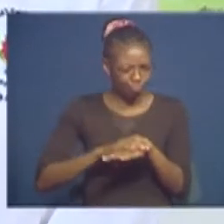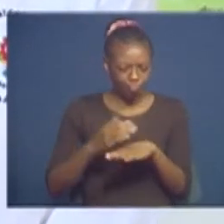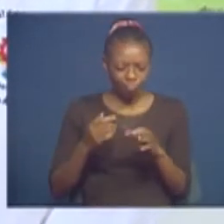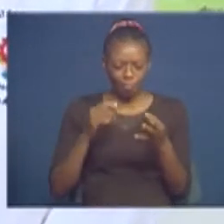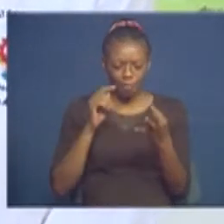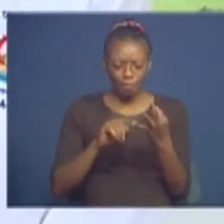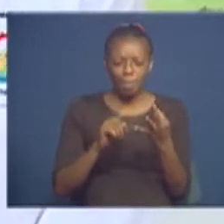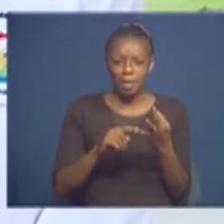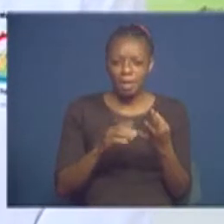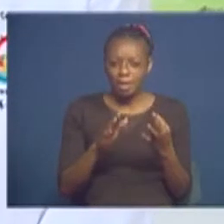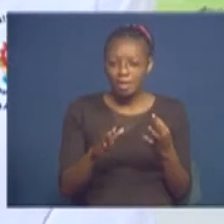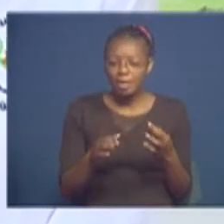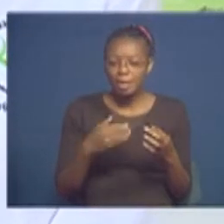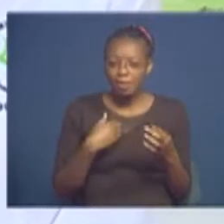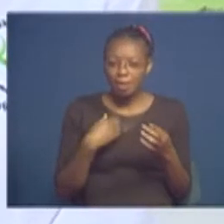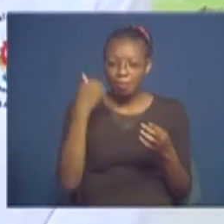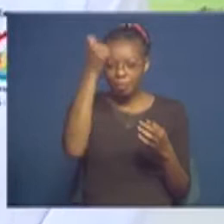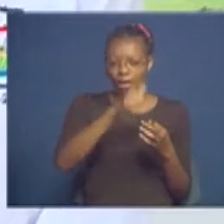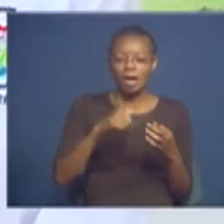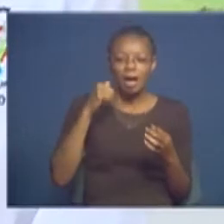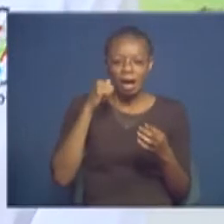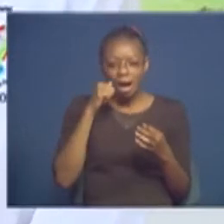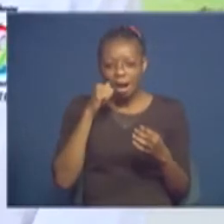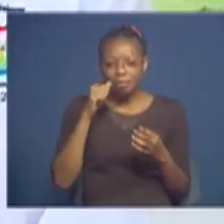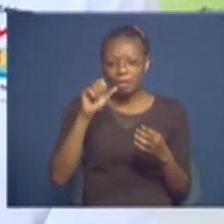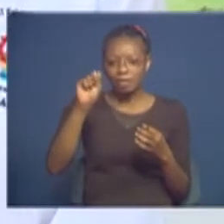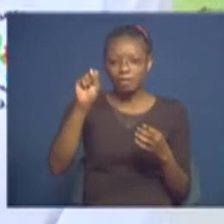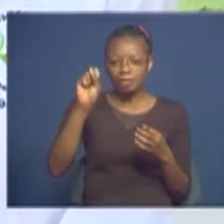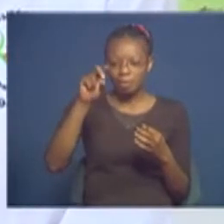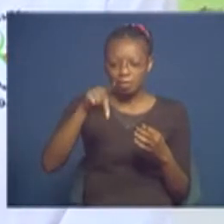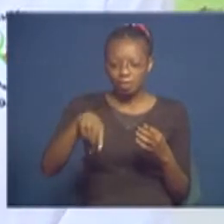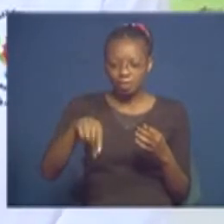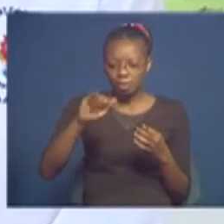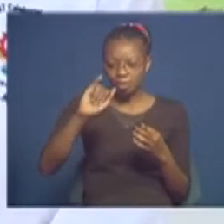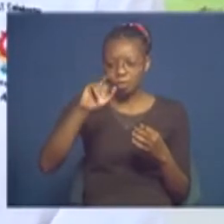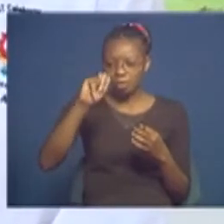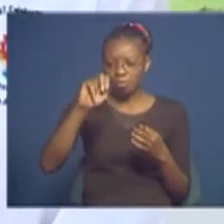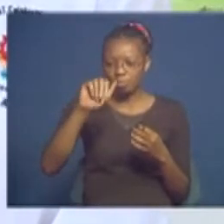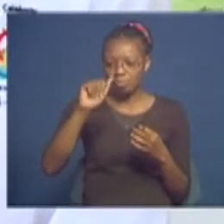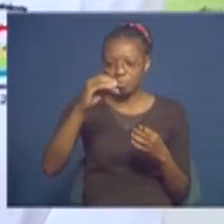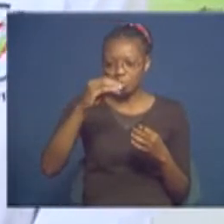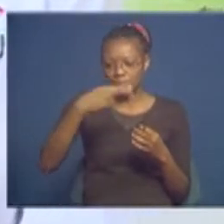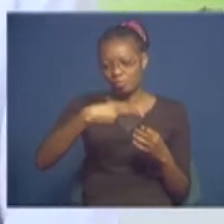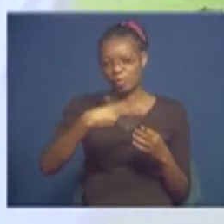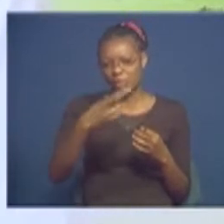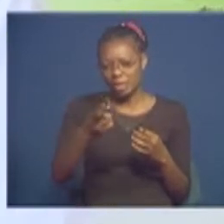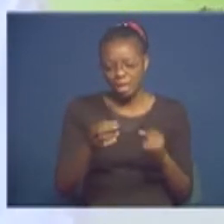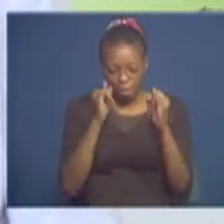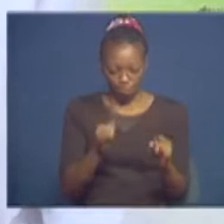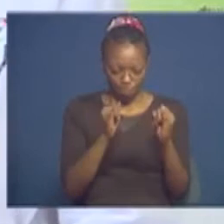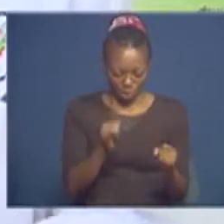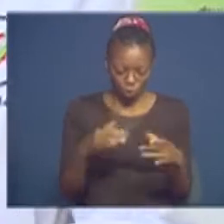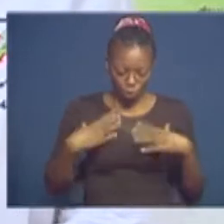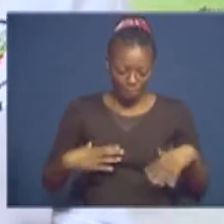tatu inaitwa vine spinach or African spinach. Hiyo ni mpya kwa sababu watu wengi hawaifahamu siku hizi